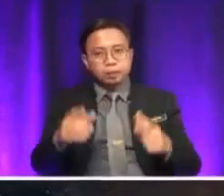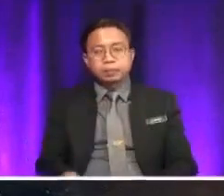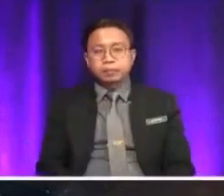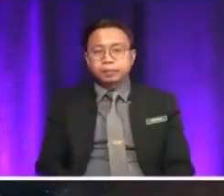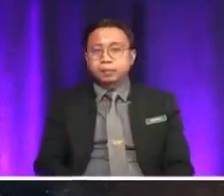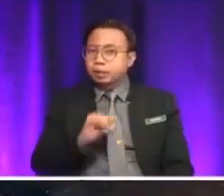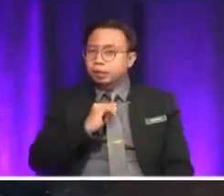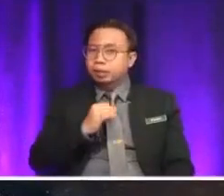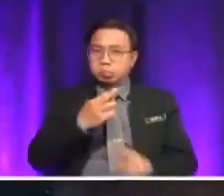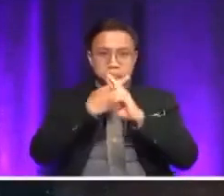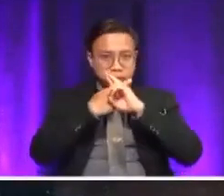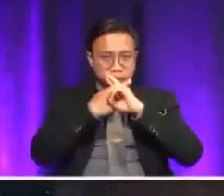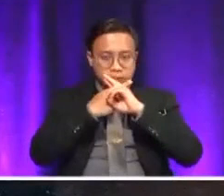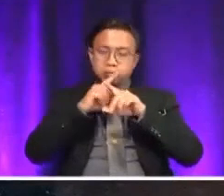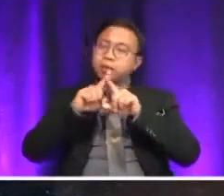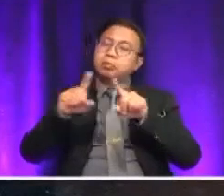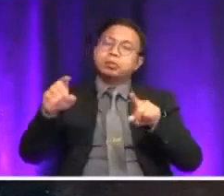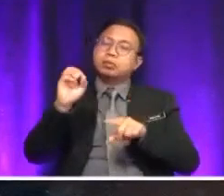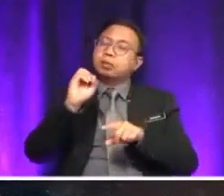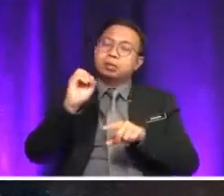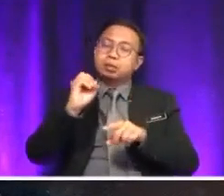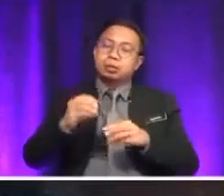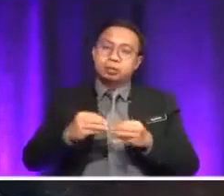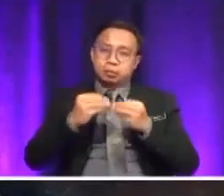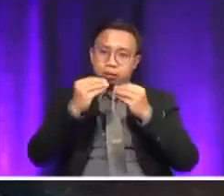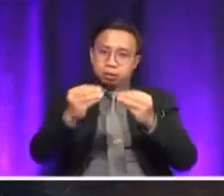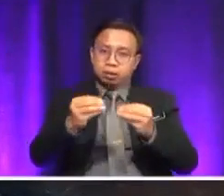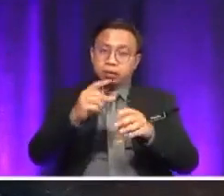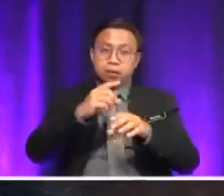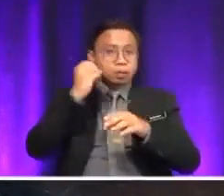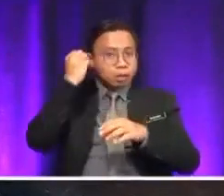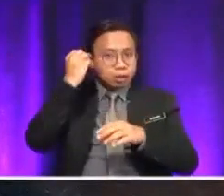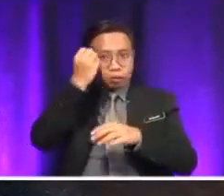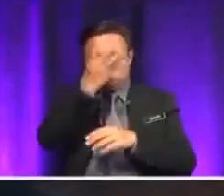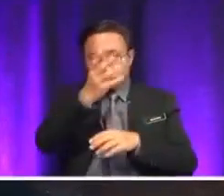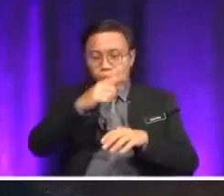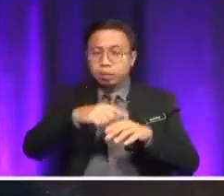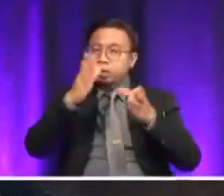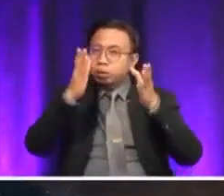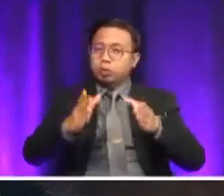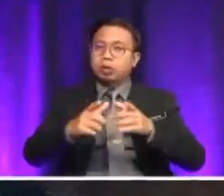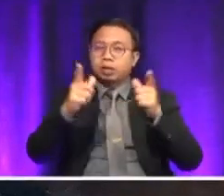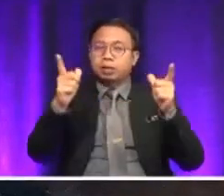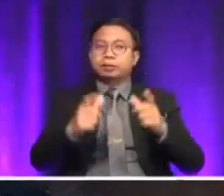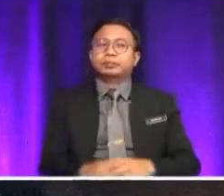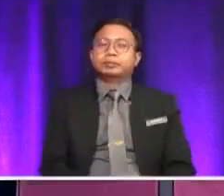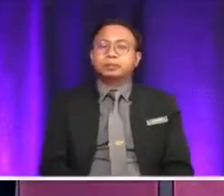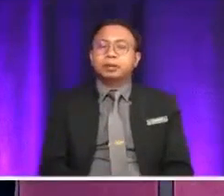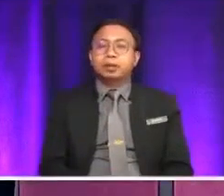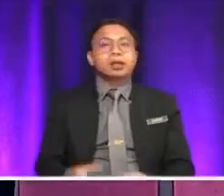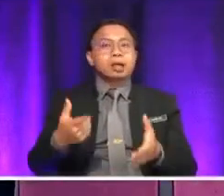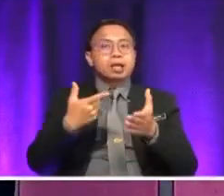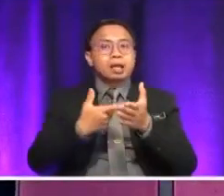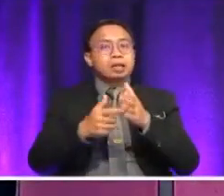rahsia Okey, lepas tu bagi tahu dekat kawan lain, tiba-tiba meletup. Alamak. Satu sekolah pula tahu pasal masalah dia. Lagi